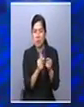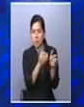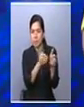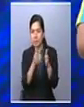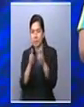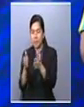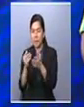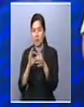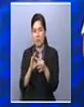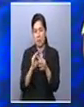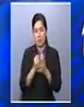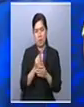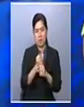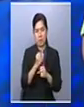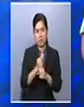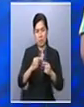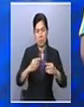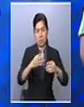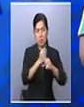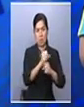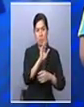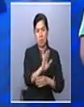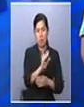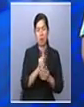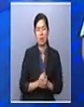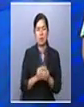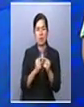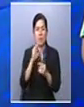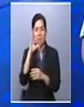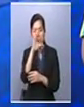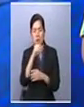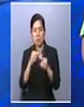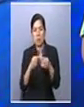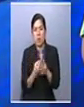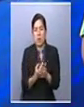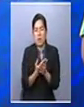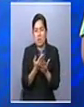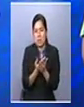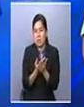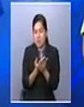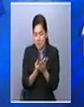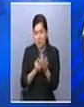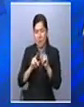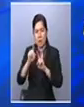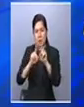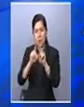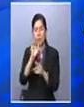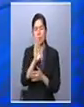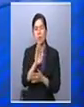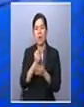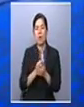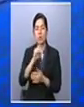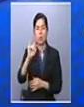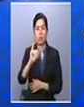เรื่องของผลประกอบการของบริษัทจดทะเบียนค่ะเมื่อค่ำคืนที่ผ่านมาตลาดหุ้นยุโรปเองนั้นก็มีการปรับตัวเพิ่มขึ้นของธนาคารยักษ์